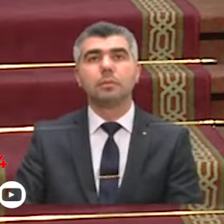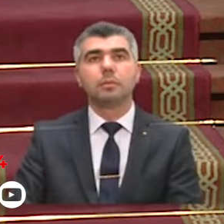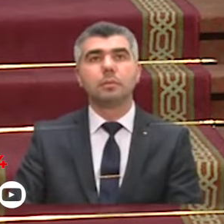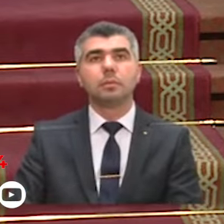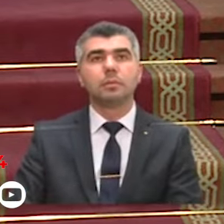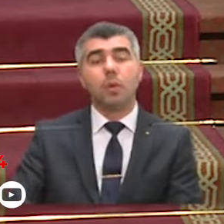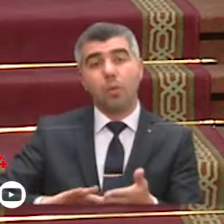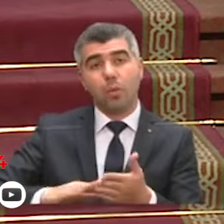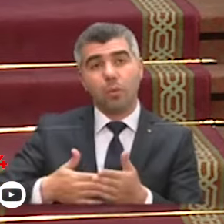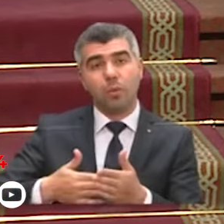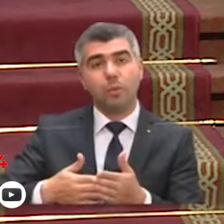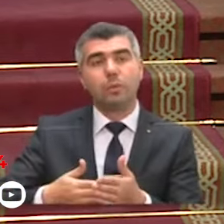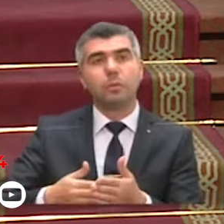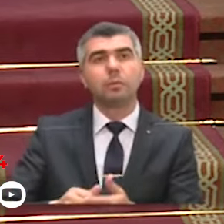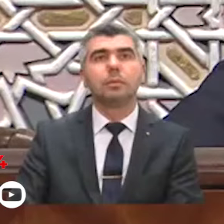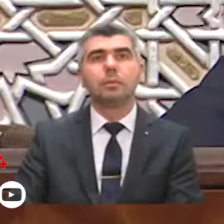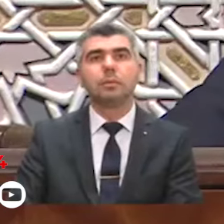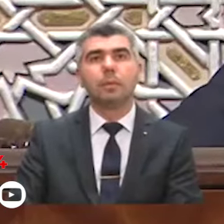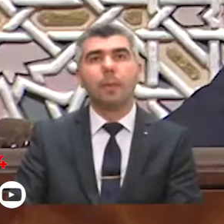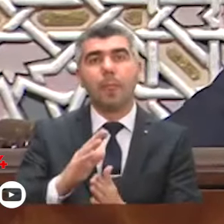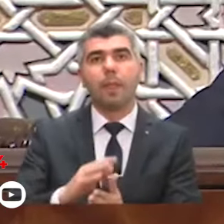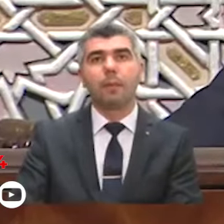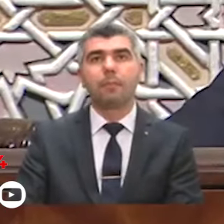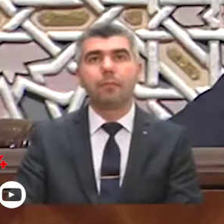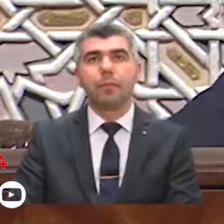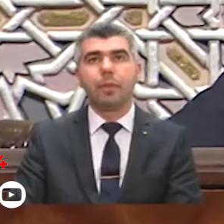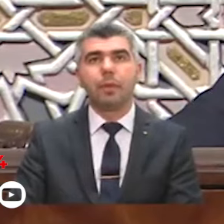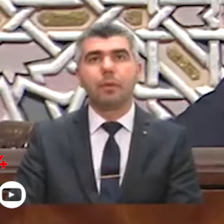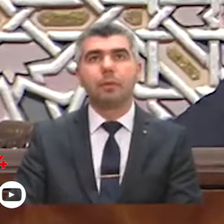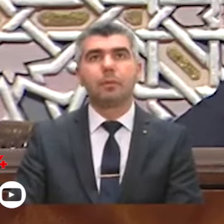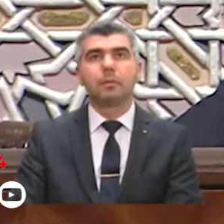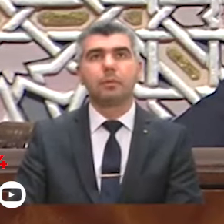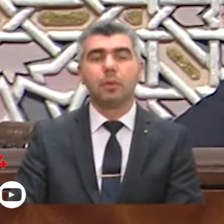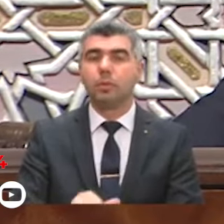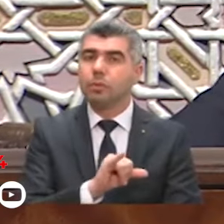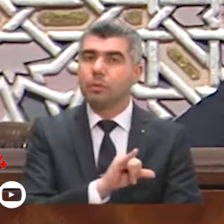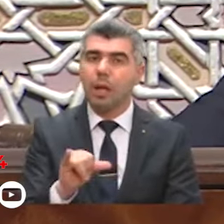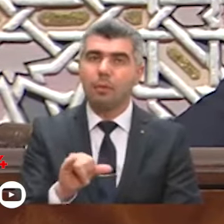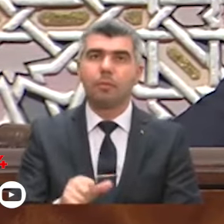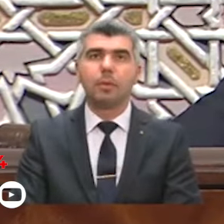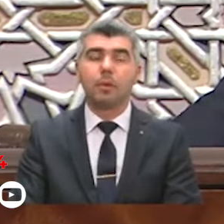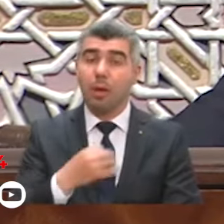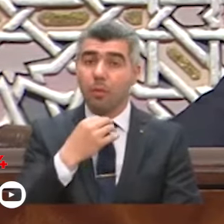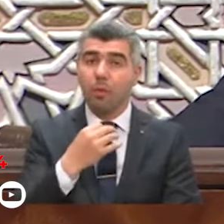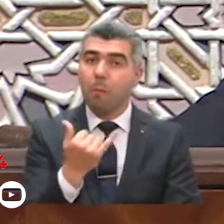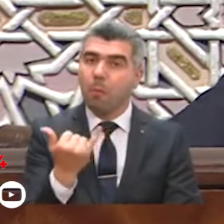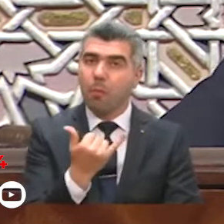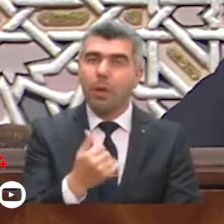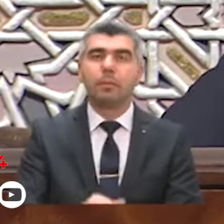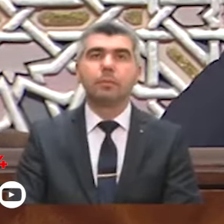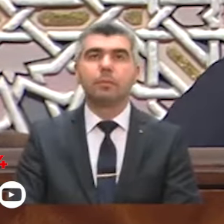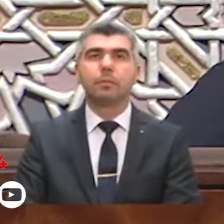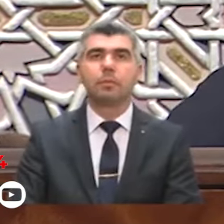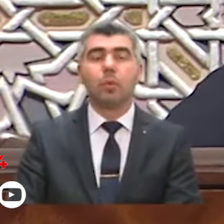الآن جميع ما ورد في البرنامج لا ما يمكنش نستمر هكايا. الله يخليكم، راه باش